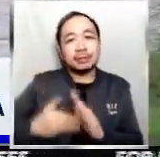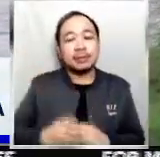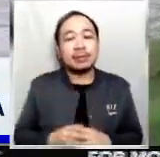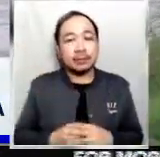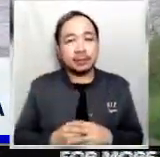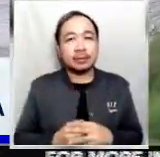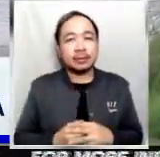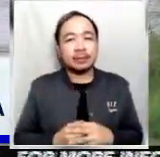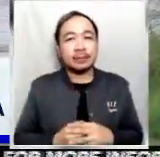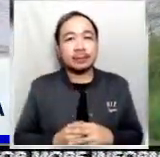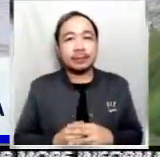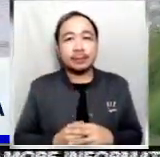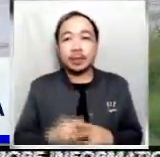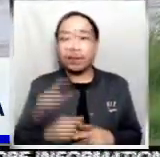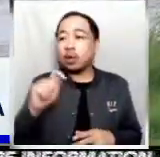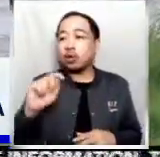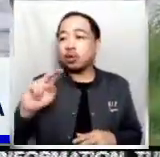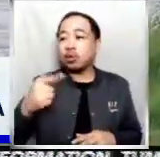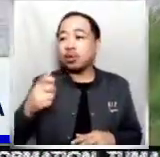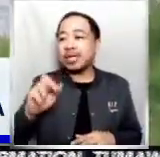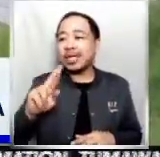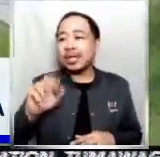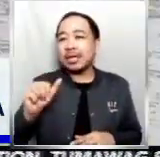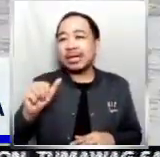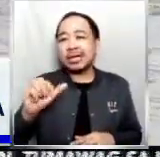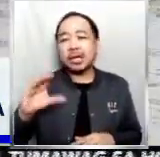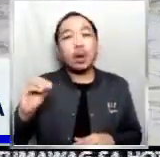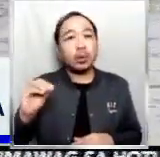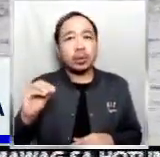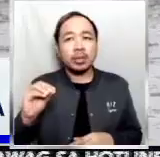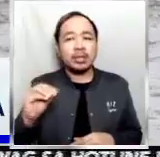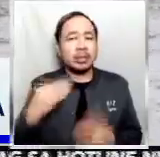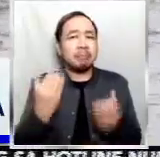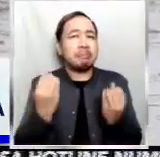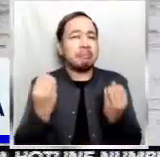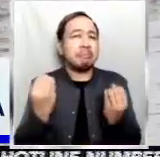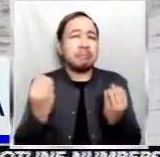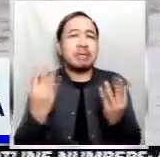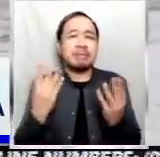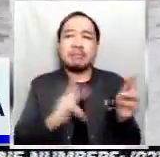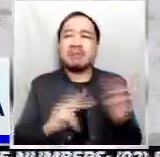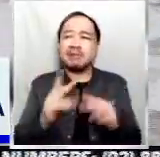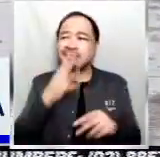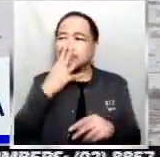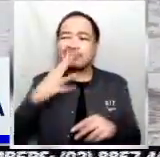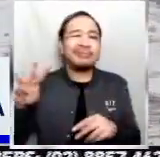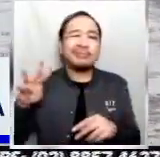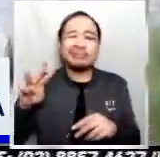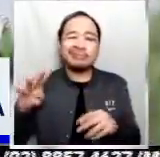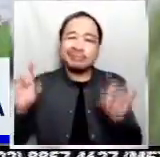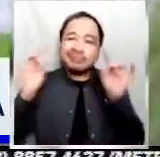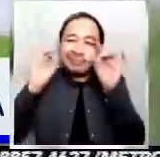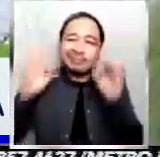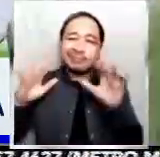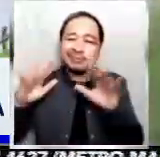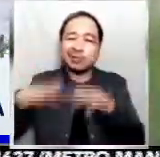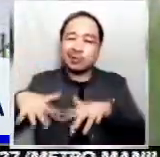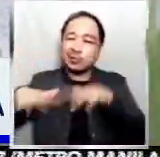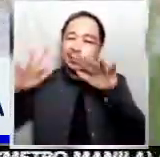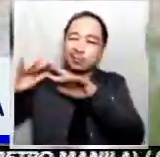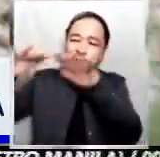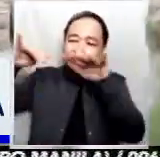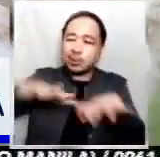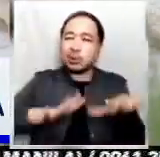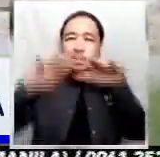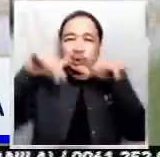Sa Tuguegarao City naman, hindi alintana ng ilang residente ang panganib nang rumaragas ang tubig habang pilit na isinasalba